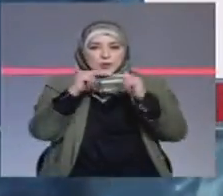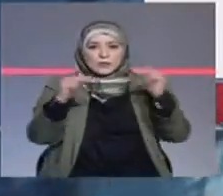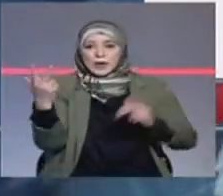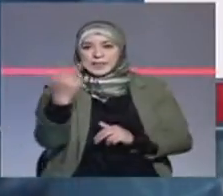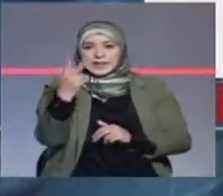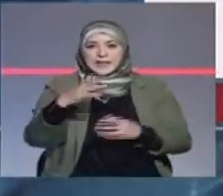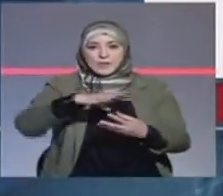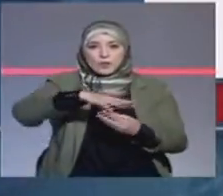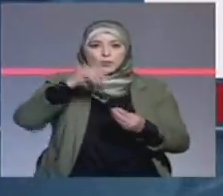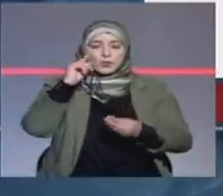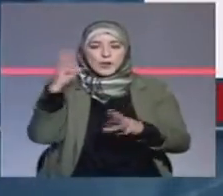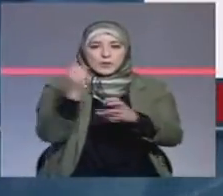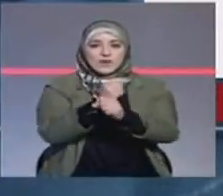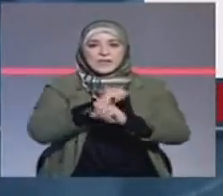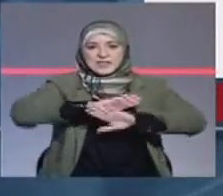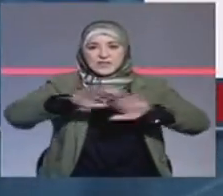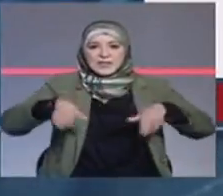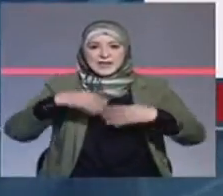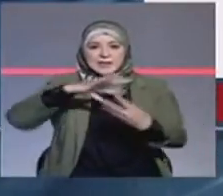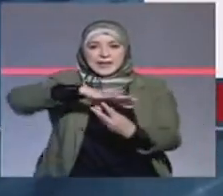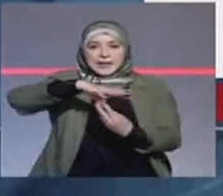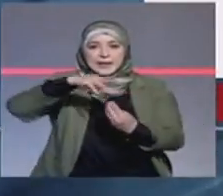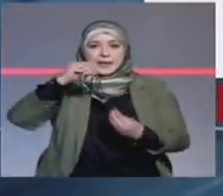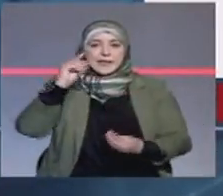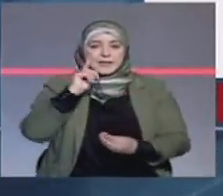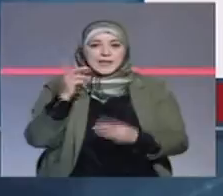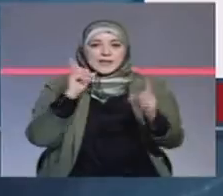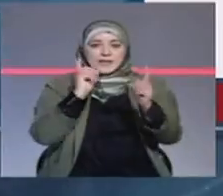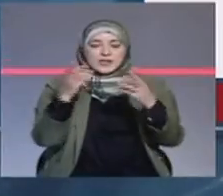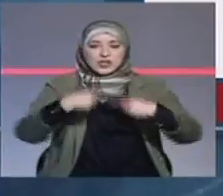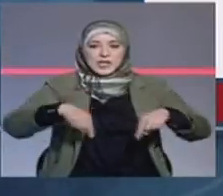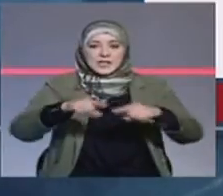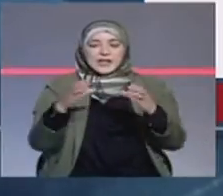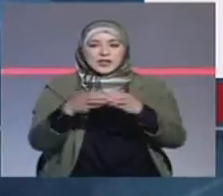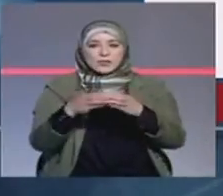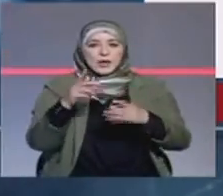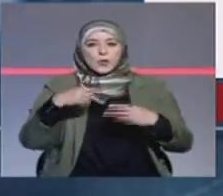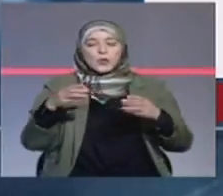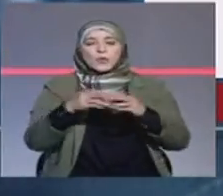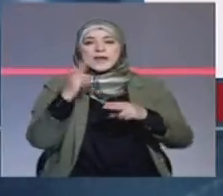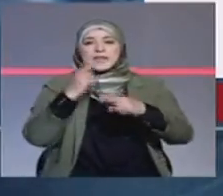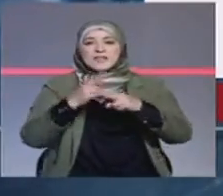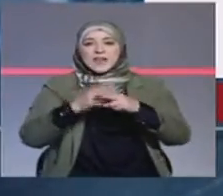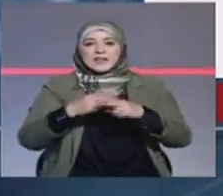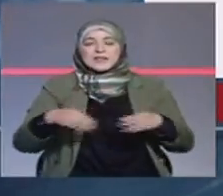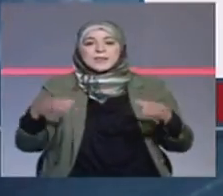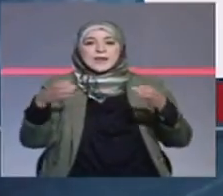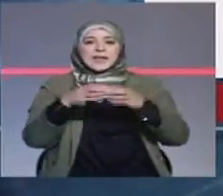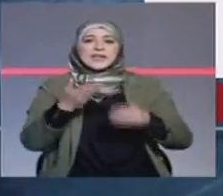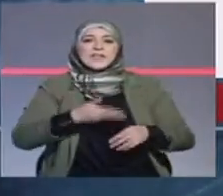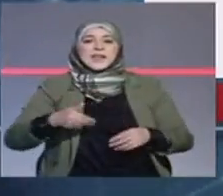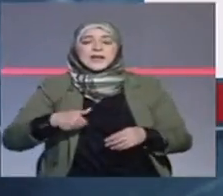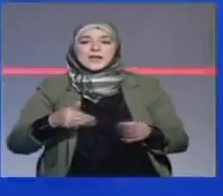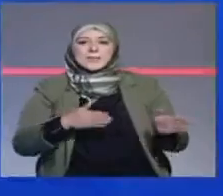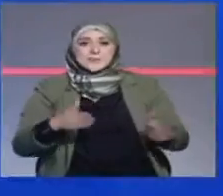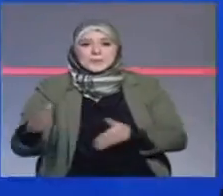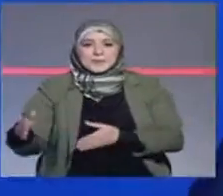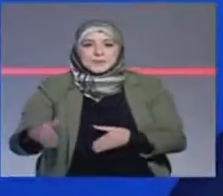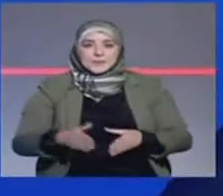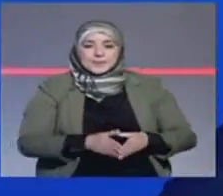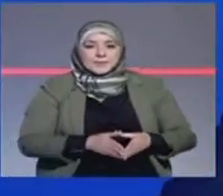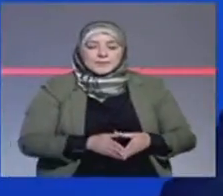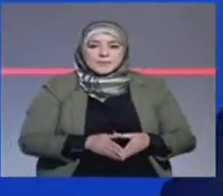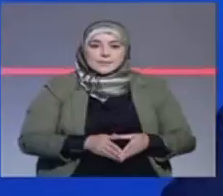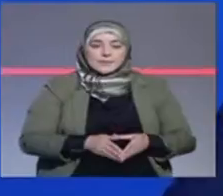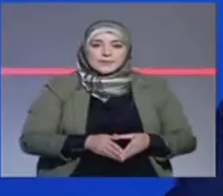البطولة والفائز في نهائي الكأس الذي سيجمع النادي الصفاقسي بالنادي الإفريقي.